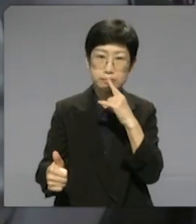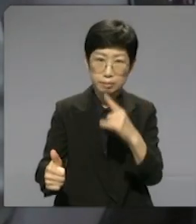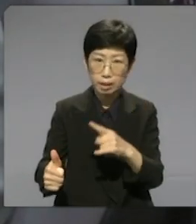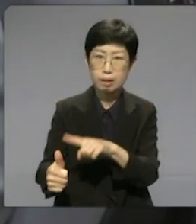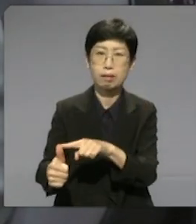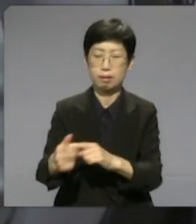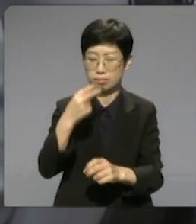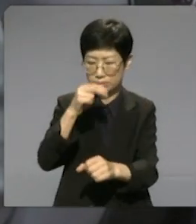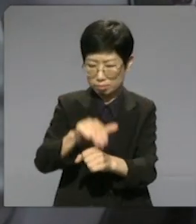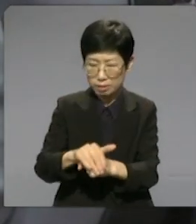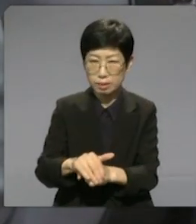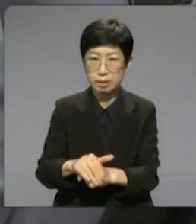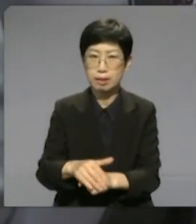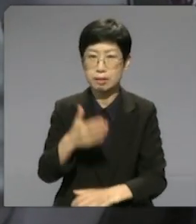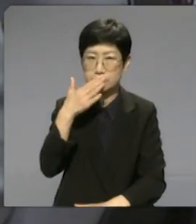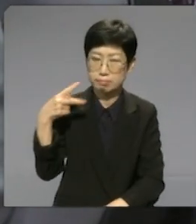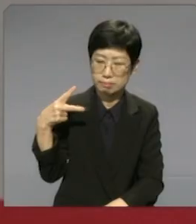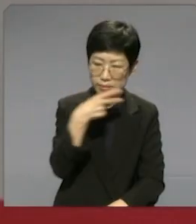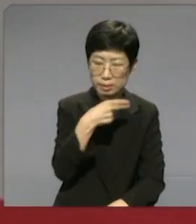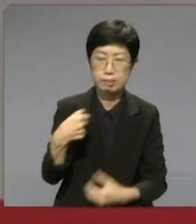주장하며 단식 투쟁에 나섰습니다.